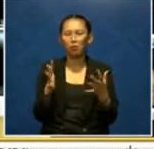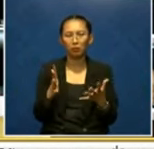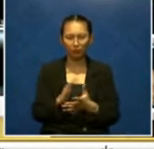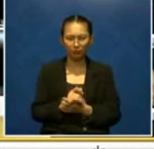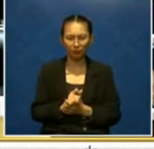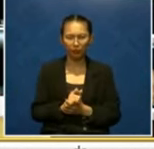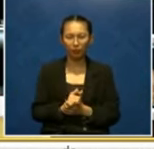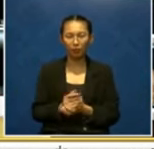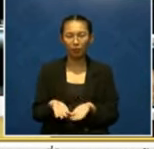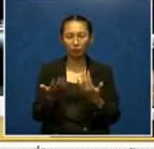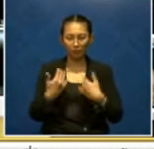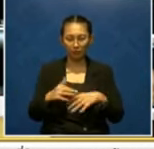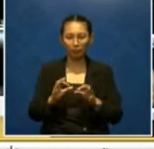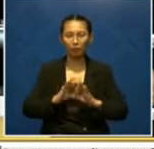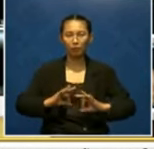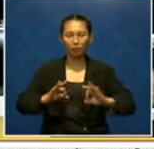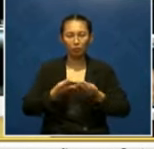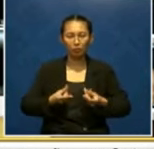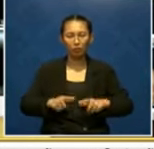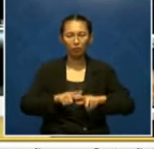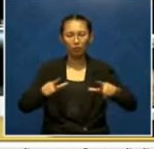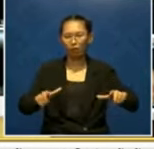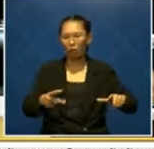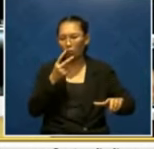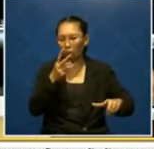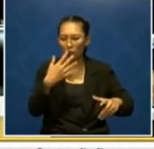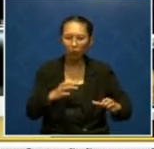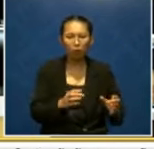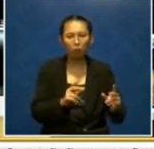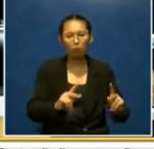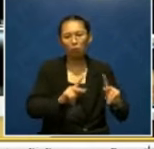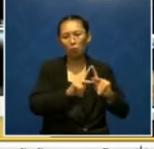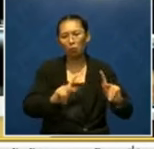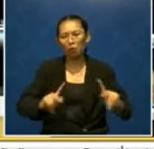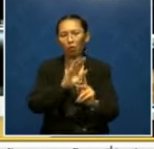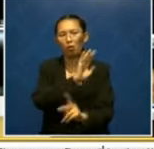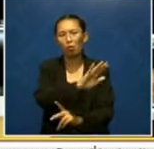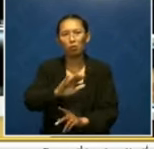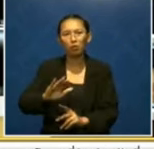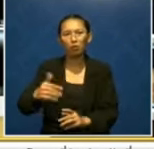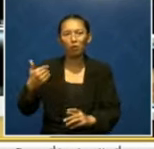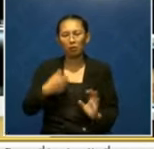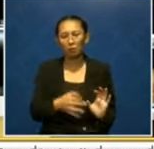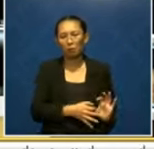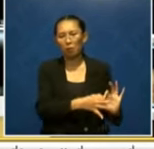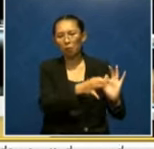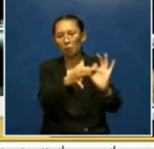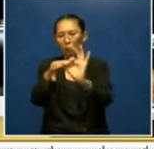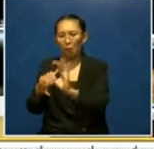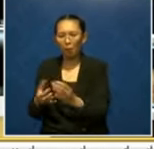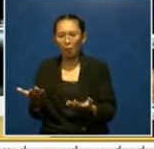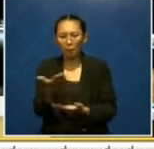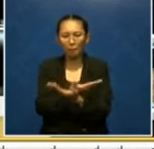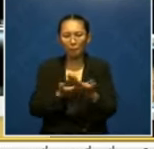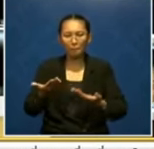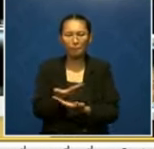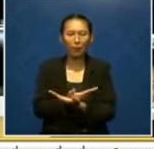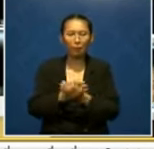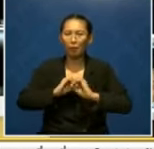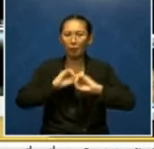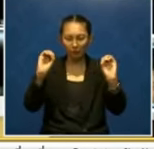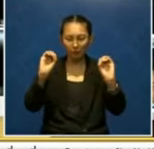ค่ะอีกทั้งข้อมูลในเรื่องของที่ดินก็ยังกระจายอยู่ในแต่ละกรมและกระทรวงไม่ได้มีการเชื่อมโยงและเปลี่ยนข้อมูลระหว่างกระทรวงหรือกรมอย่างเพีย